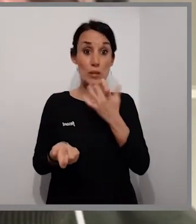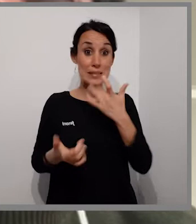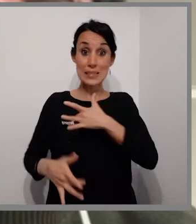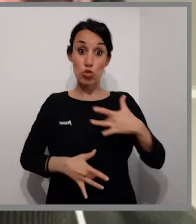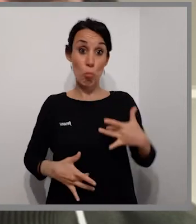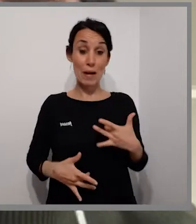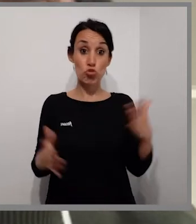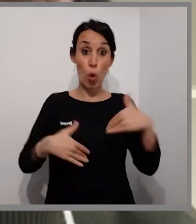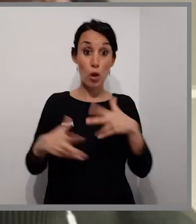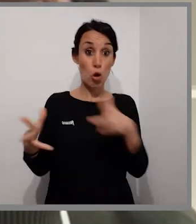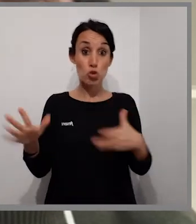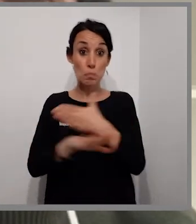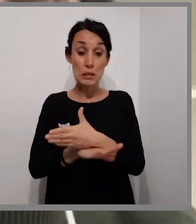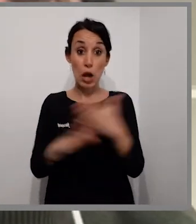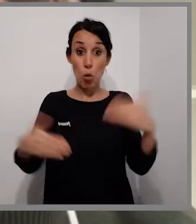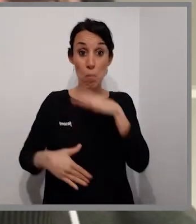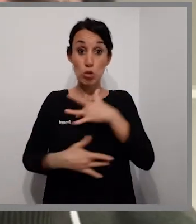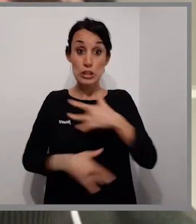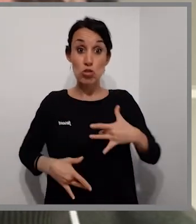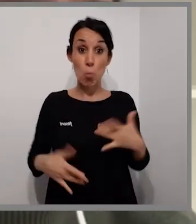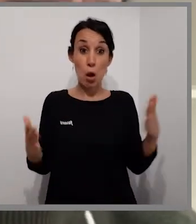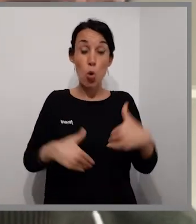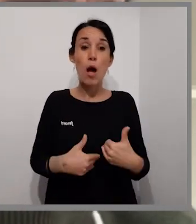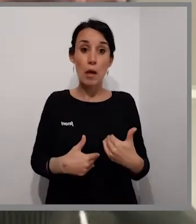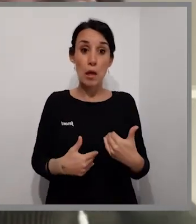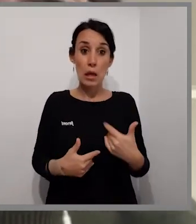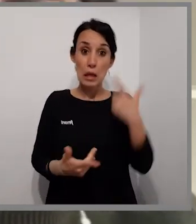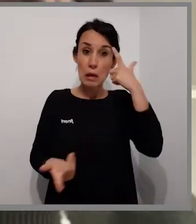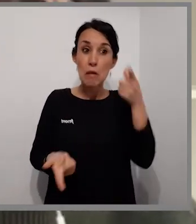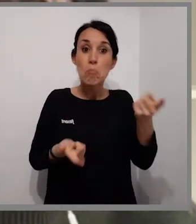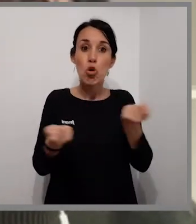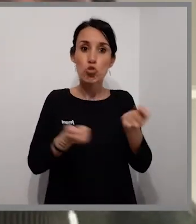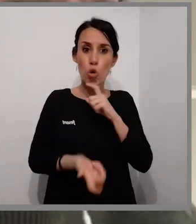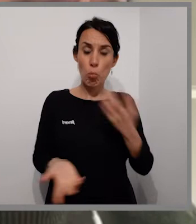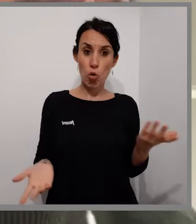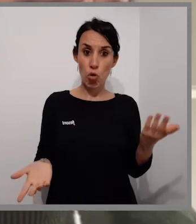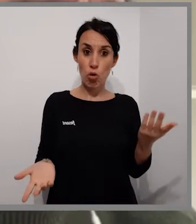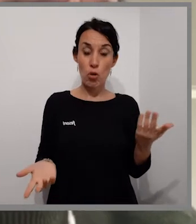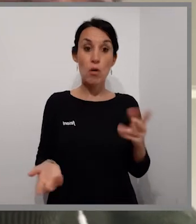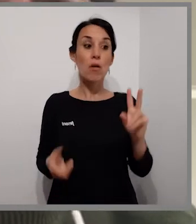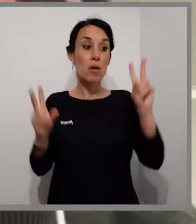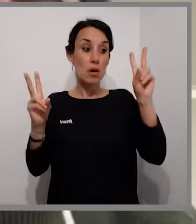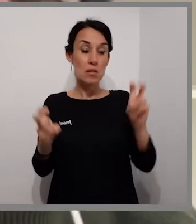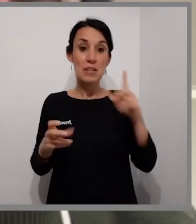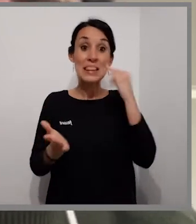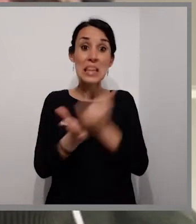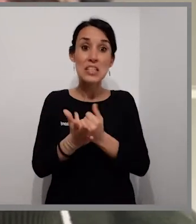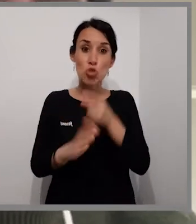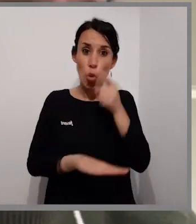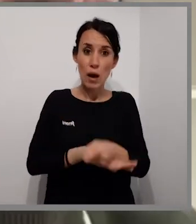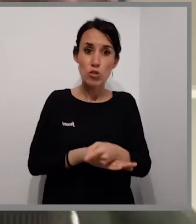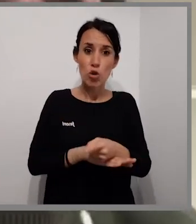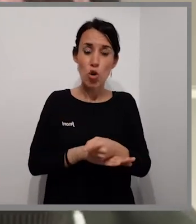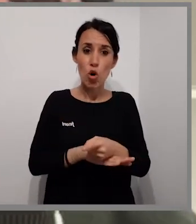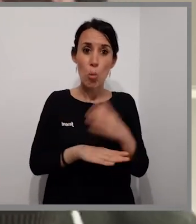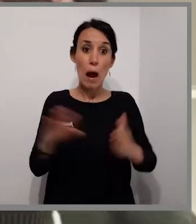perquè si són asimptomàtics, si no aniran a l'hospital ni a un lloc perquè no tenen símptomes, com se pot controlar aquesta gent? I després, si aquests tests van a ser